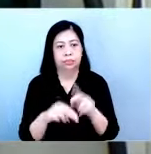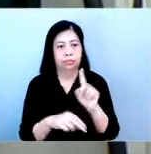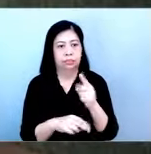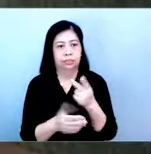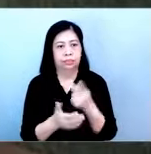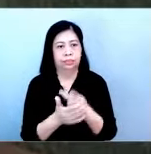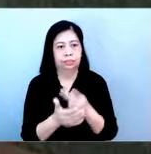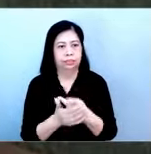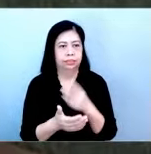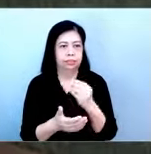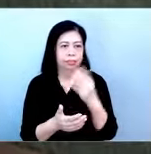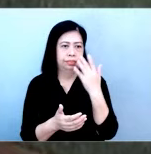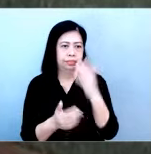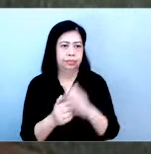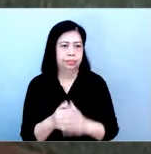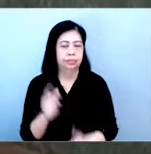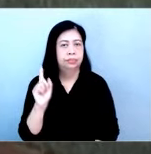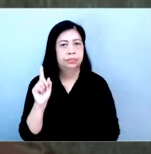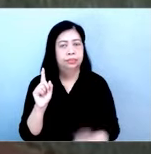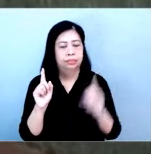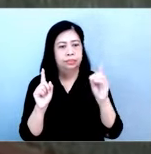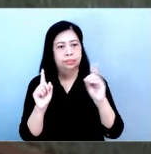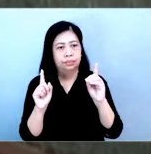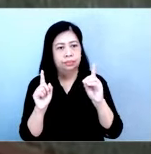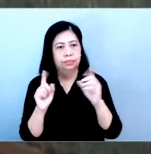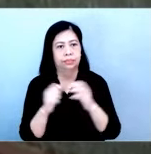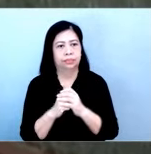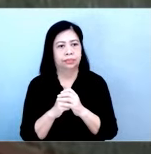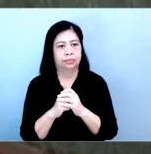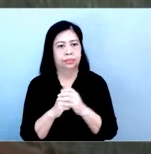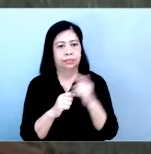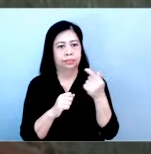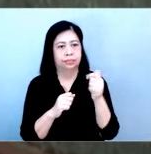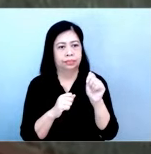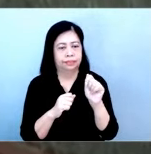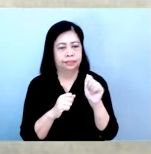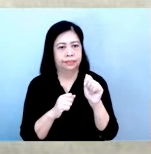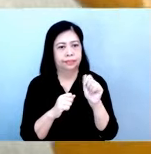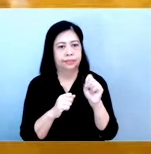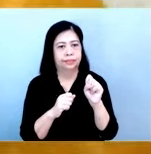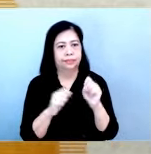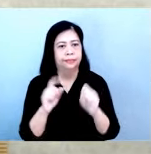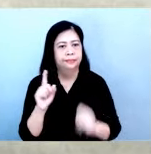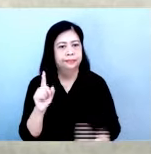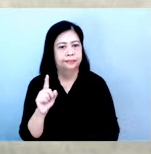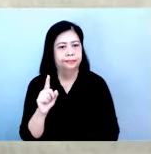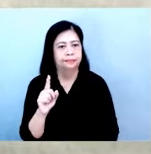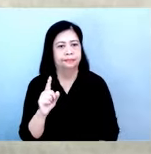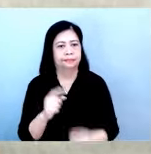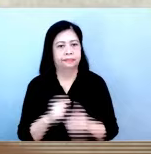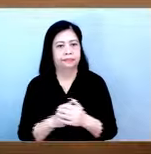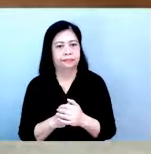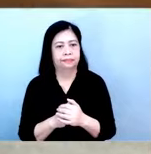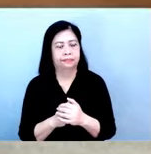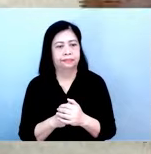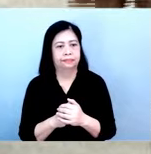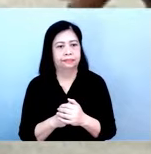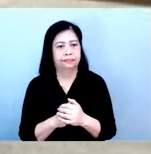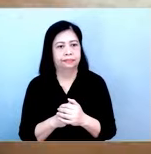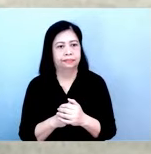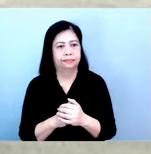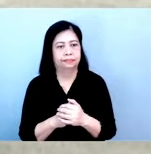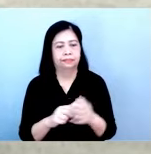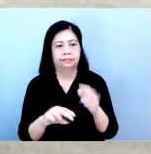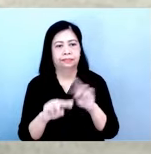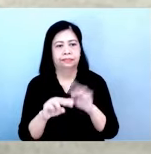50 centavos ang presyo ng diesel. Ang gasolina tumaas din ng 75 centavos, habang 80 centavos naman ang dagdag